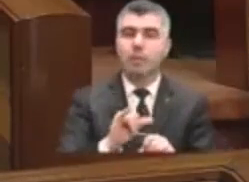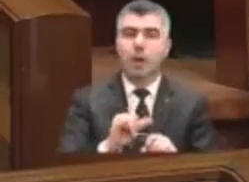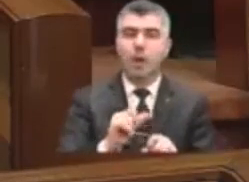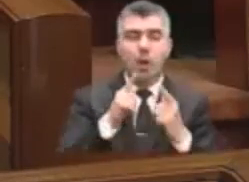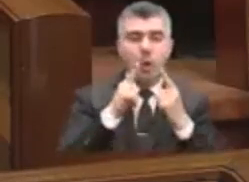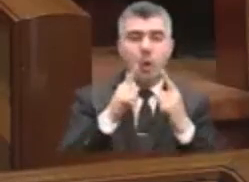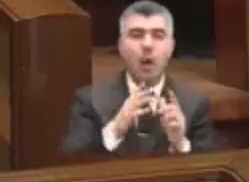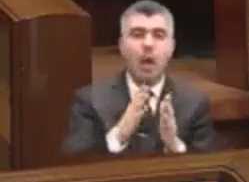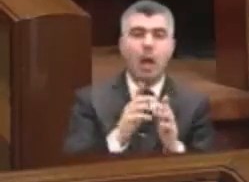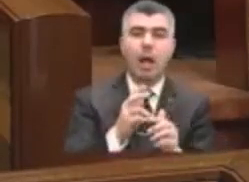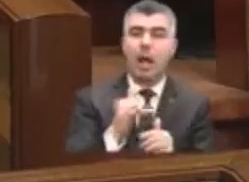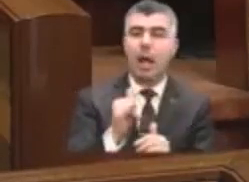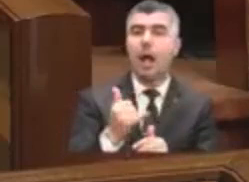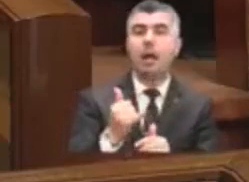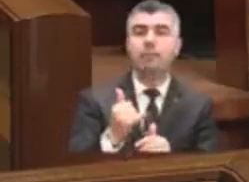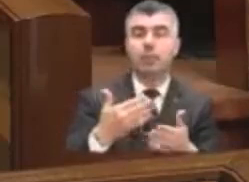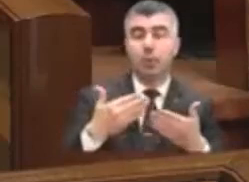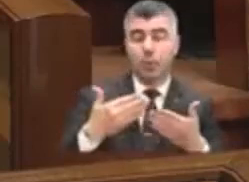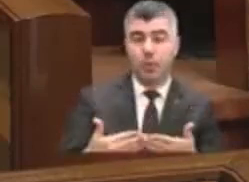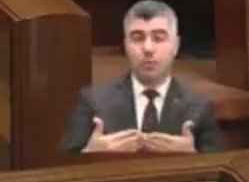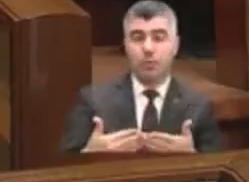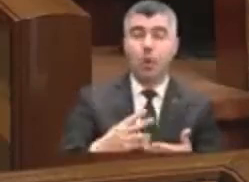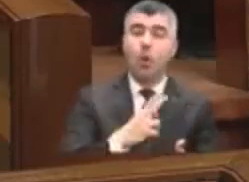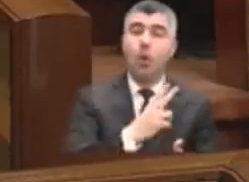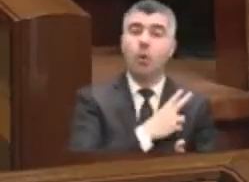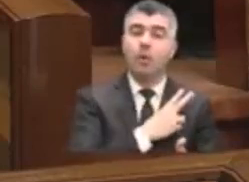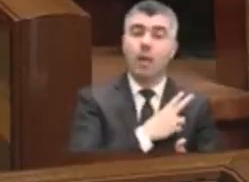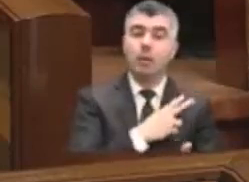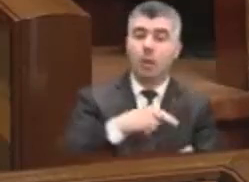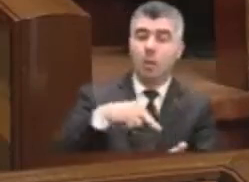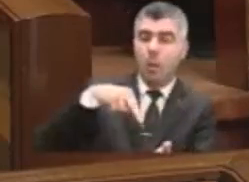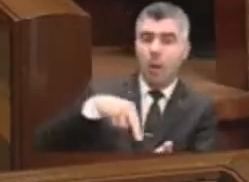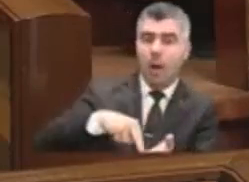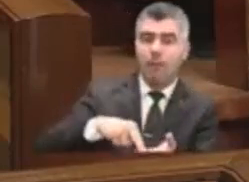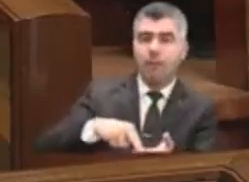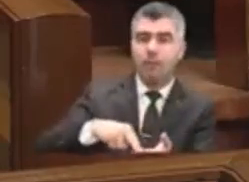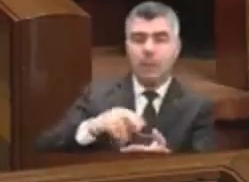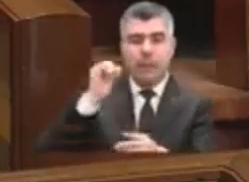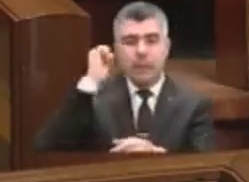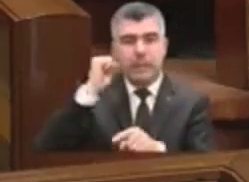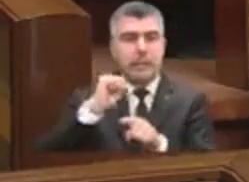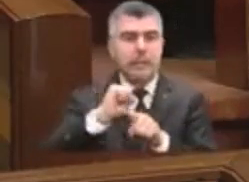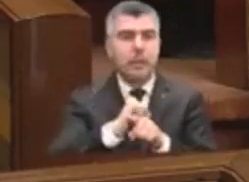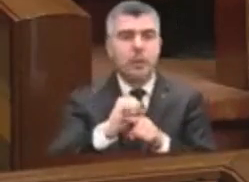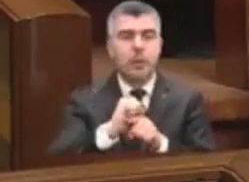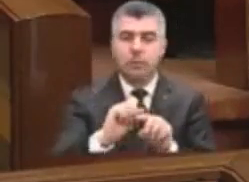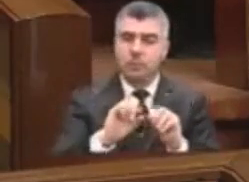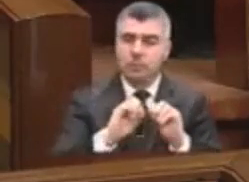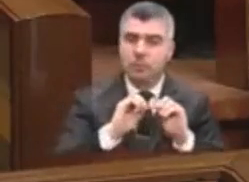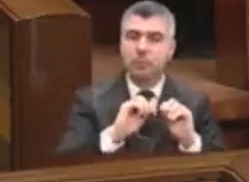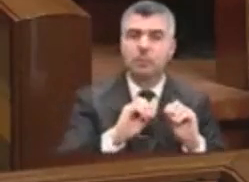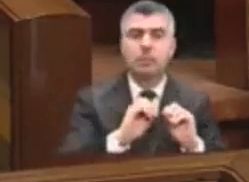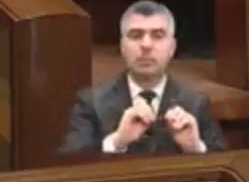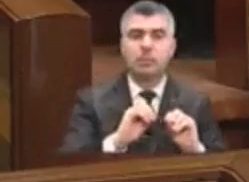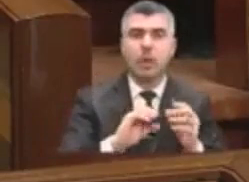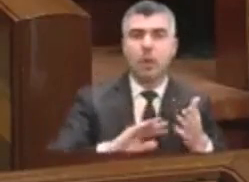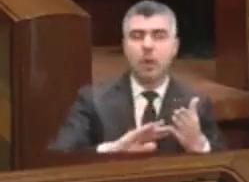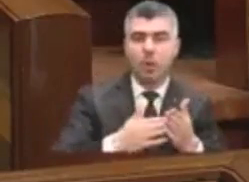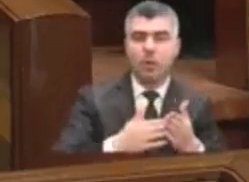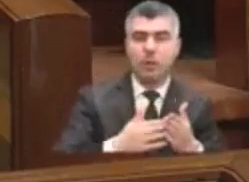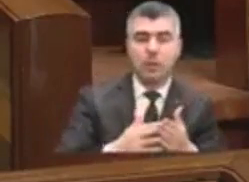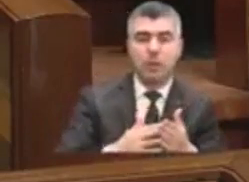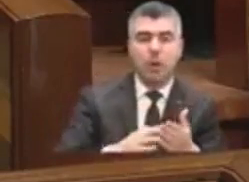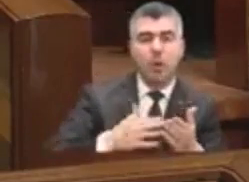العربيه. الاستاذ هو الذي يقف امام تكوين الجميع، وبالتالي فالاستاذ اعتقد انه هو المنطلق